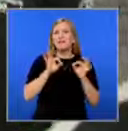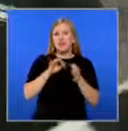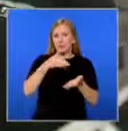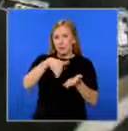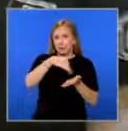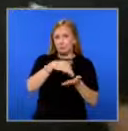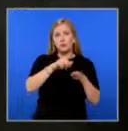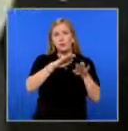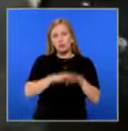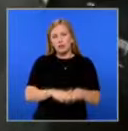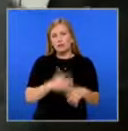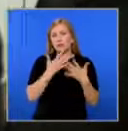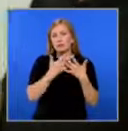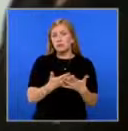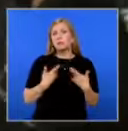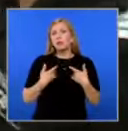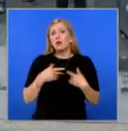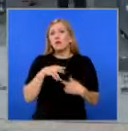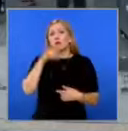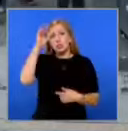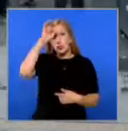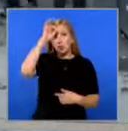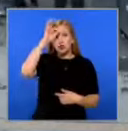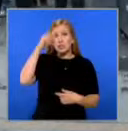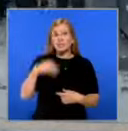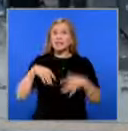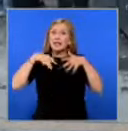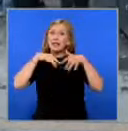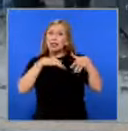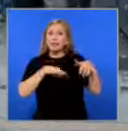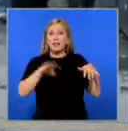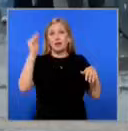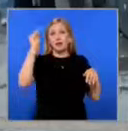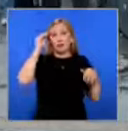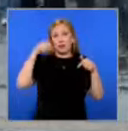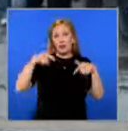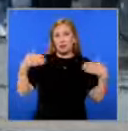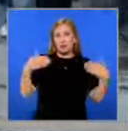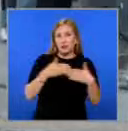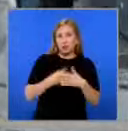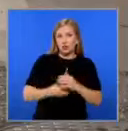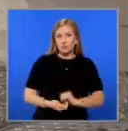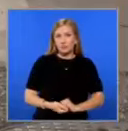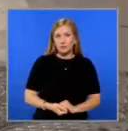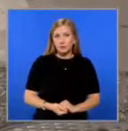софия остава в ареста съучениците на филип излизат на шествие в негова памет тази